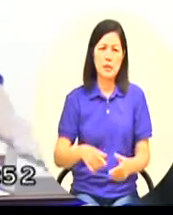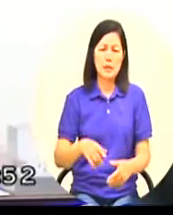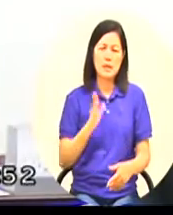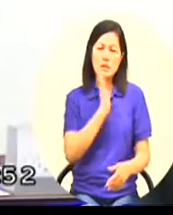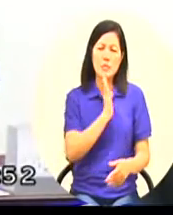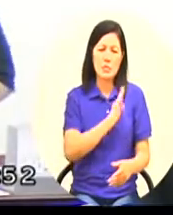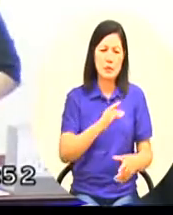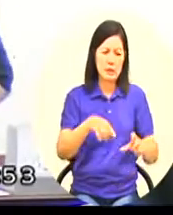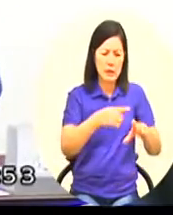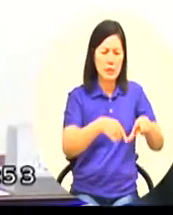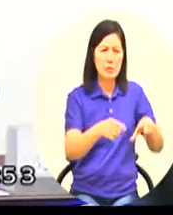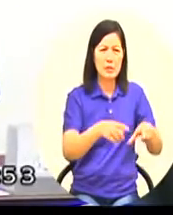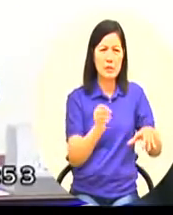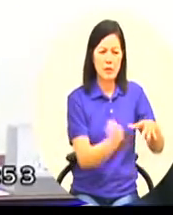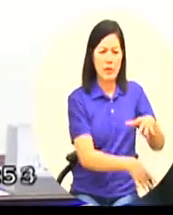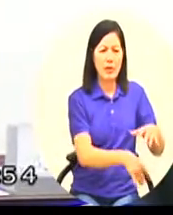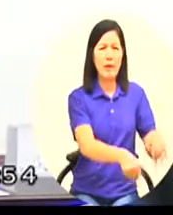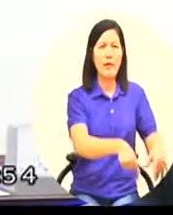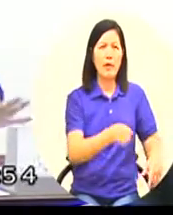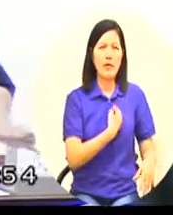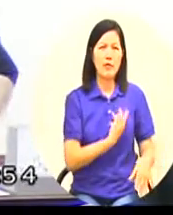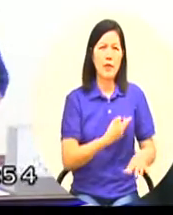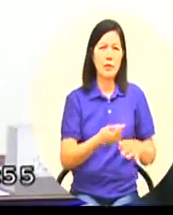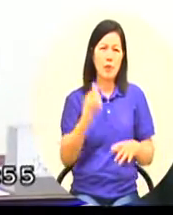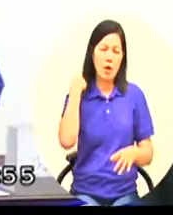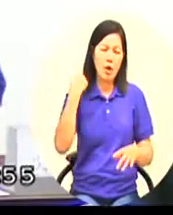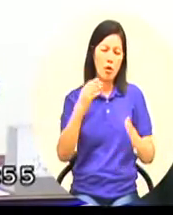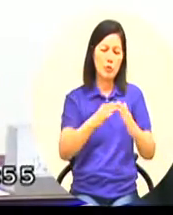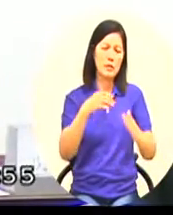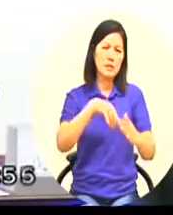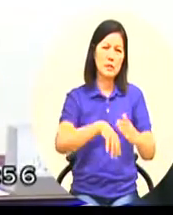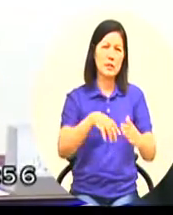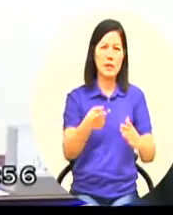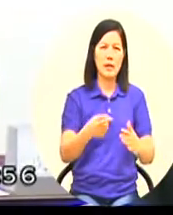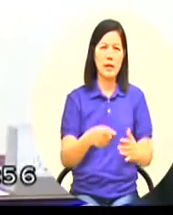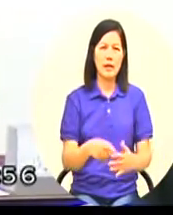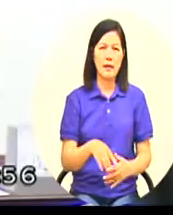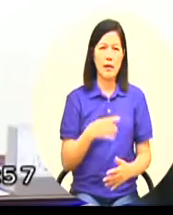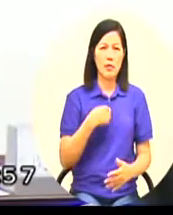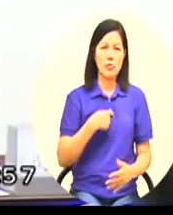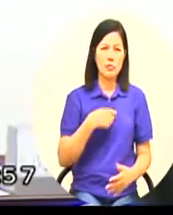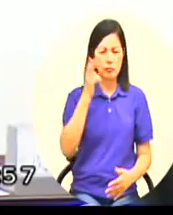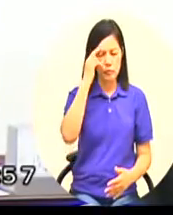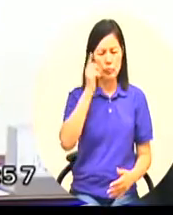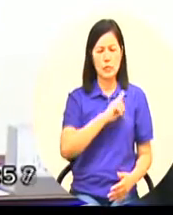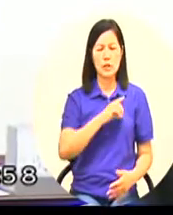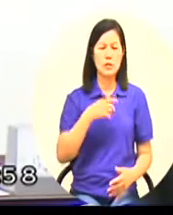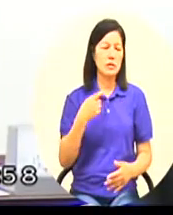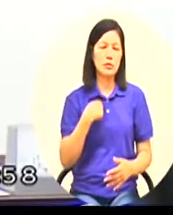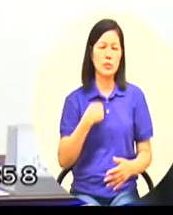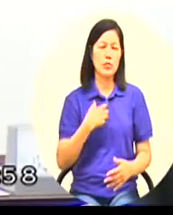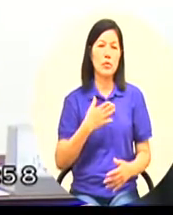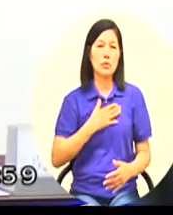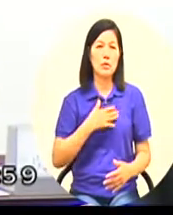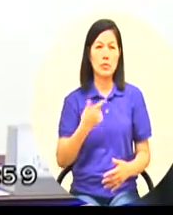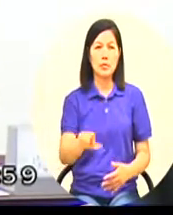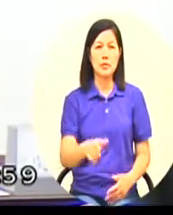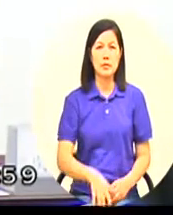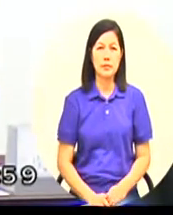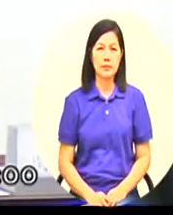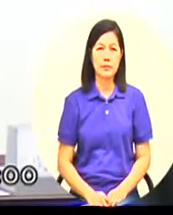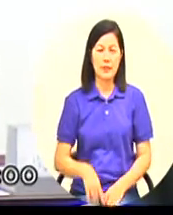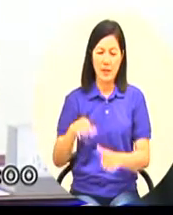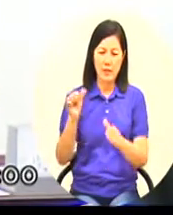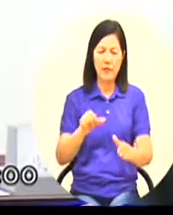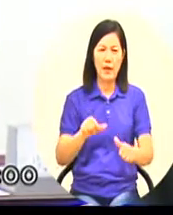唔知倒一工像坑伫我后院啊，伊拢坚持迄唔是伊的啊。哈啊，但是其实重罚下来，大家开始知道是